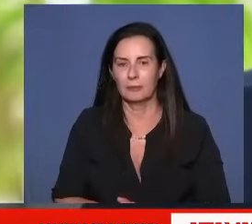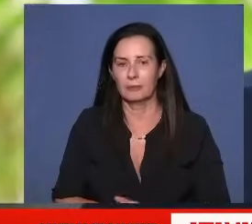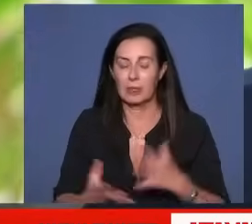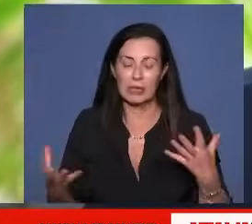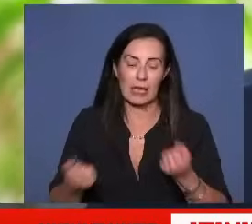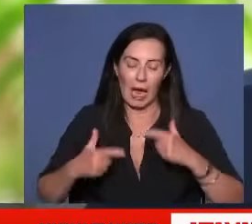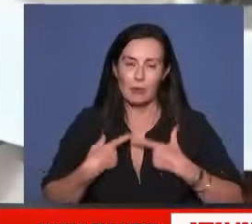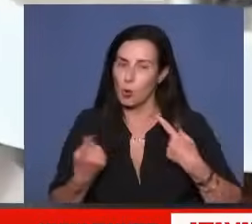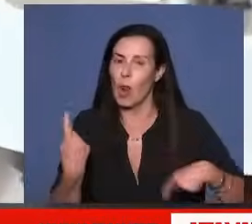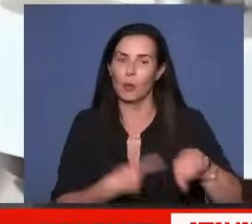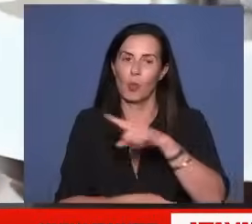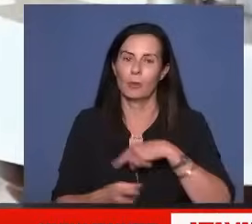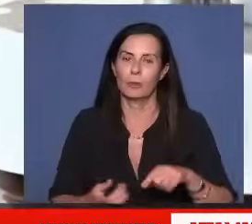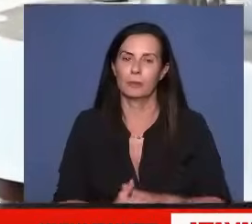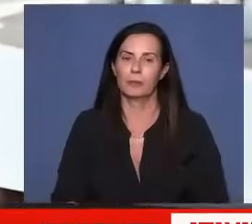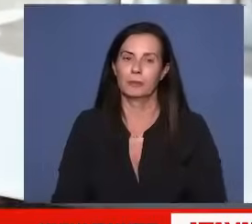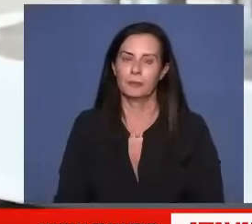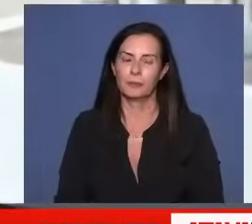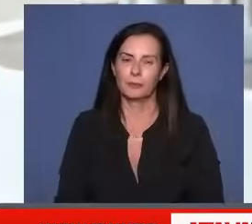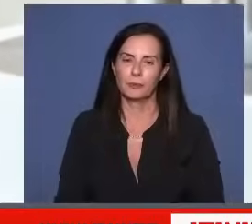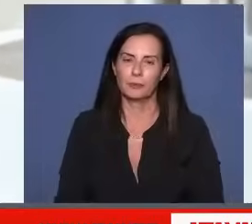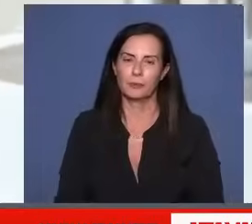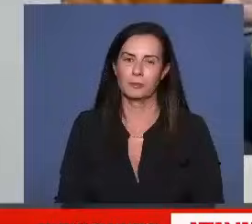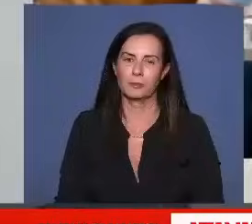שהצילה את החיים של כולנו.